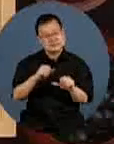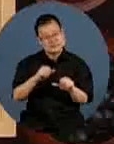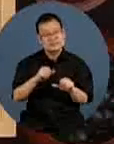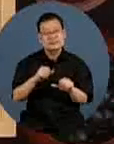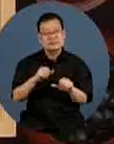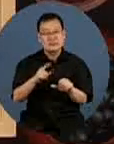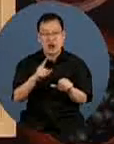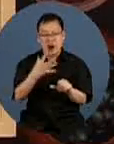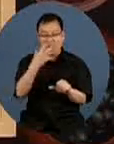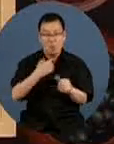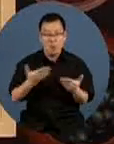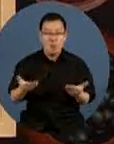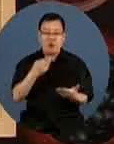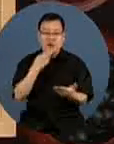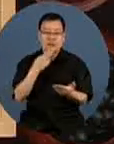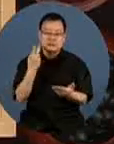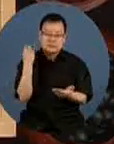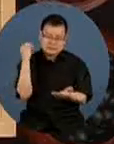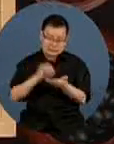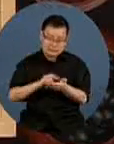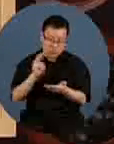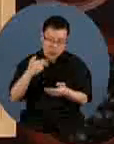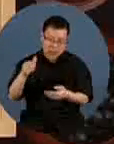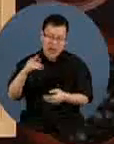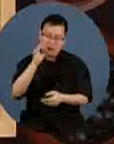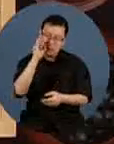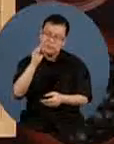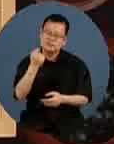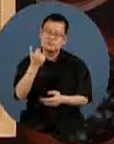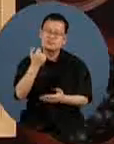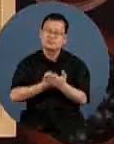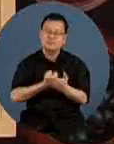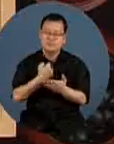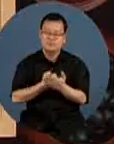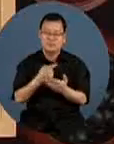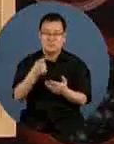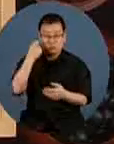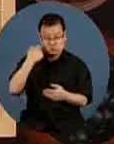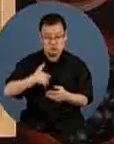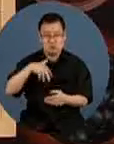아무 남은 거 없이 돌아가는 모습은 좀 안타까웠죠. 네, 중국의 조대원 구단이었죠.